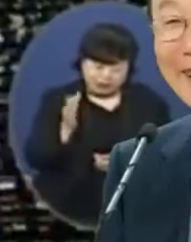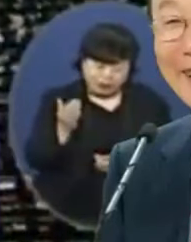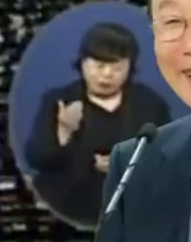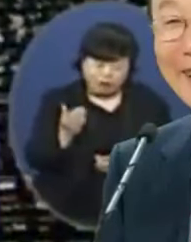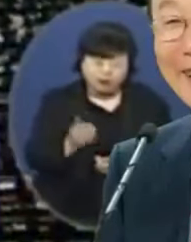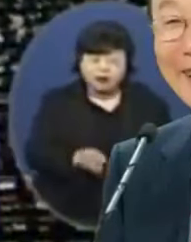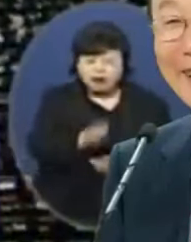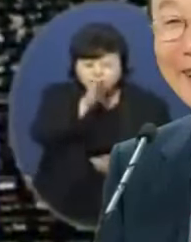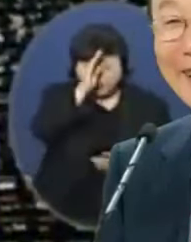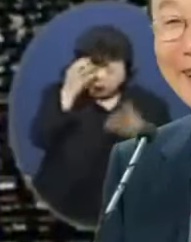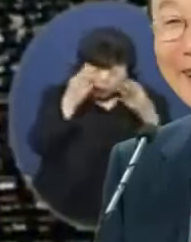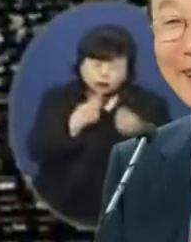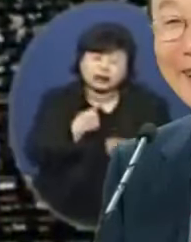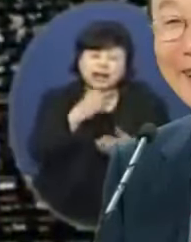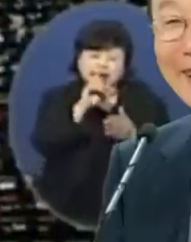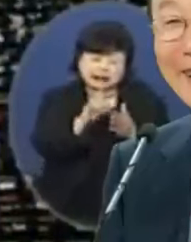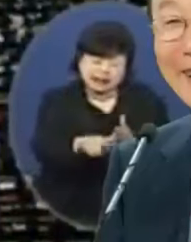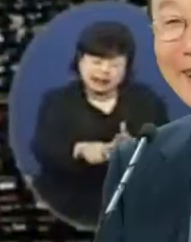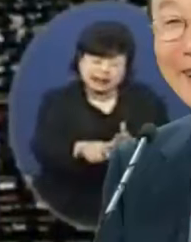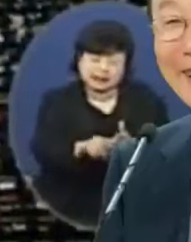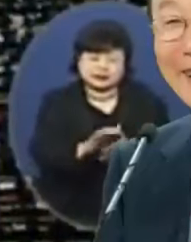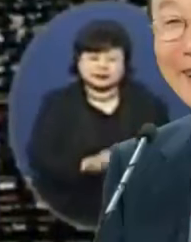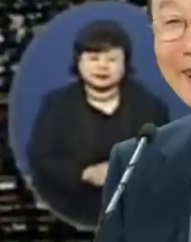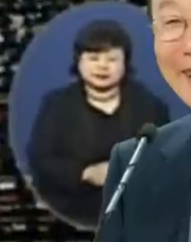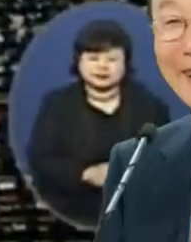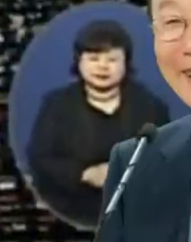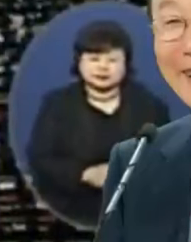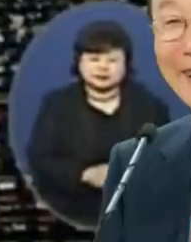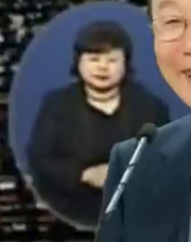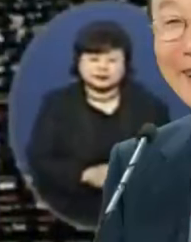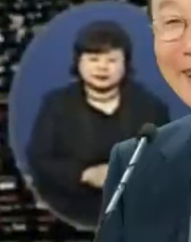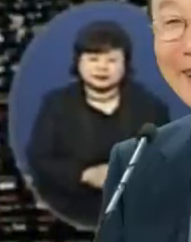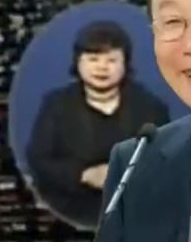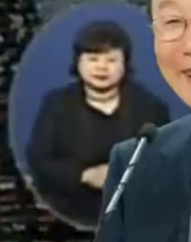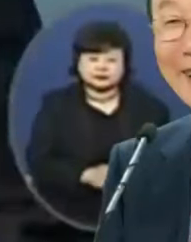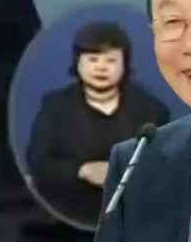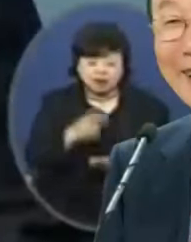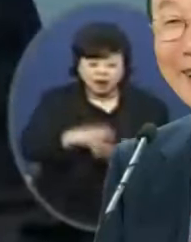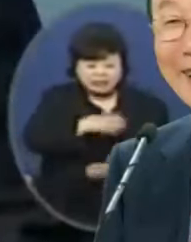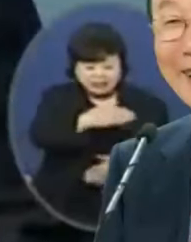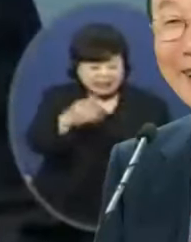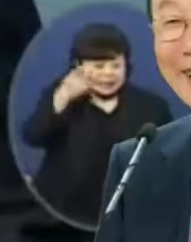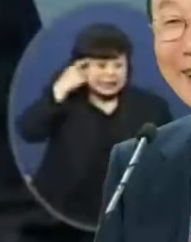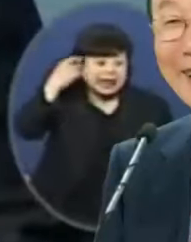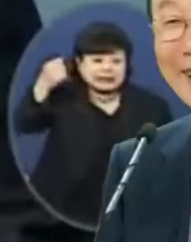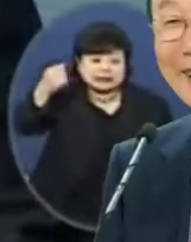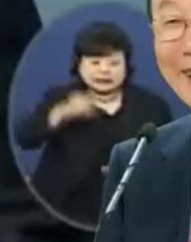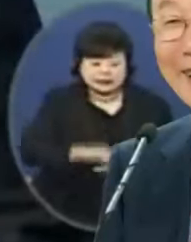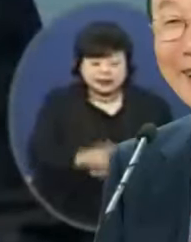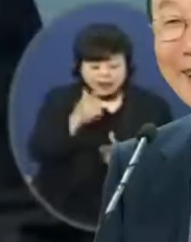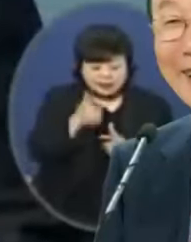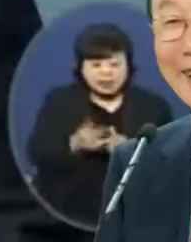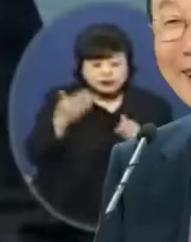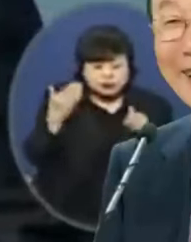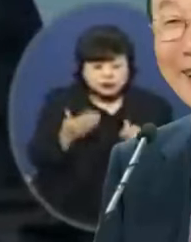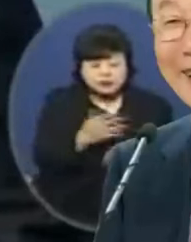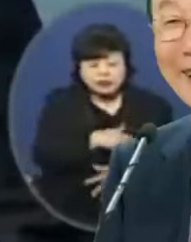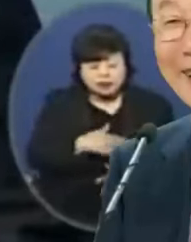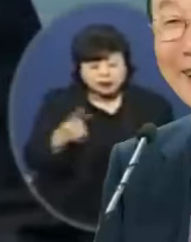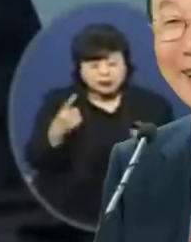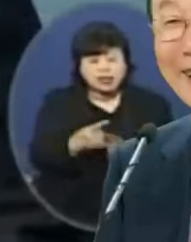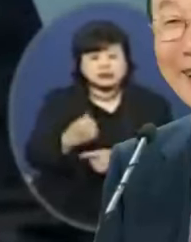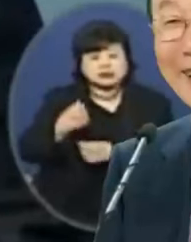우리가 병들어서 고통당할 때 이 은약괴를 늘 생각해야 되는 것입니다. 예수님께서 우리 연약한 것을